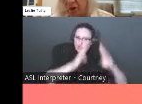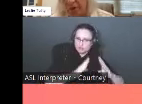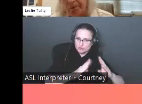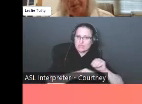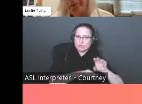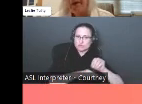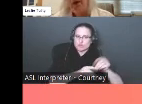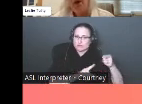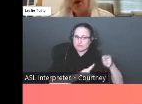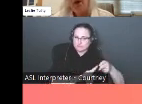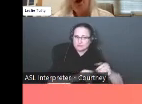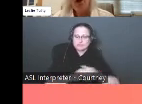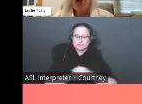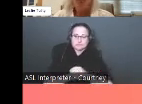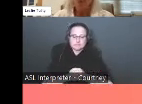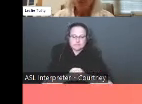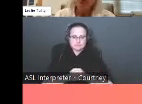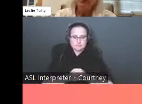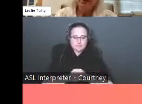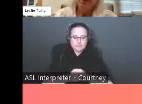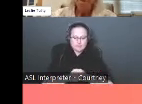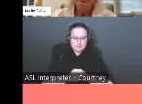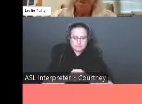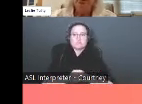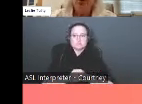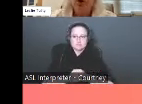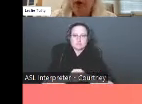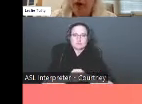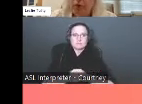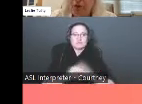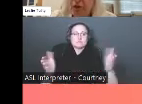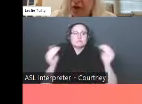l'expérience d'intervention la plus utile de toutes.